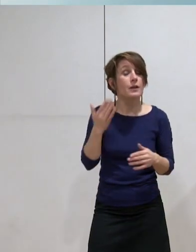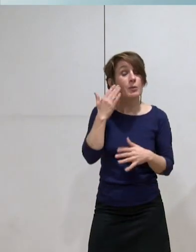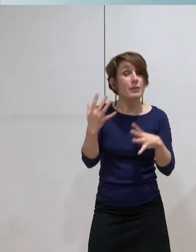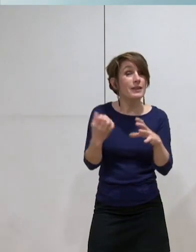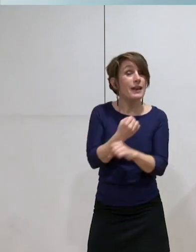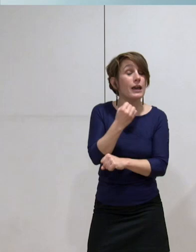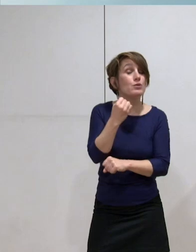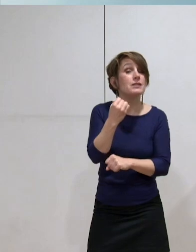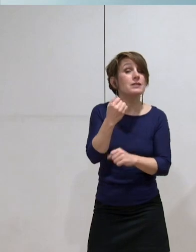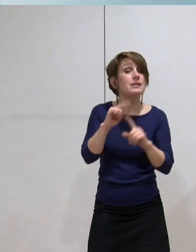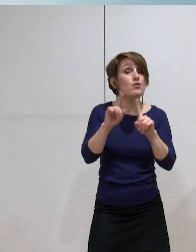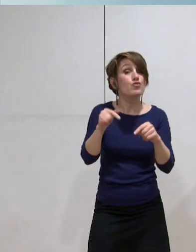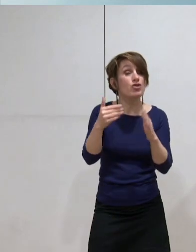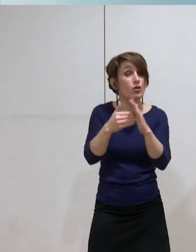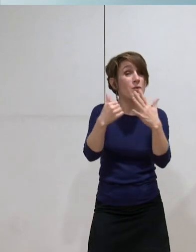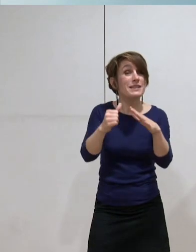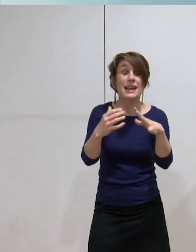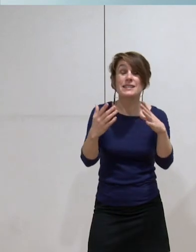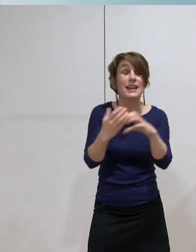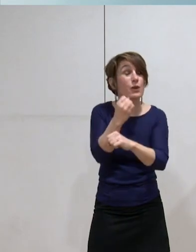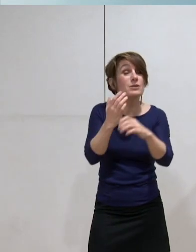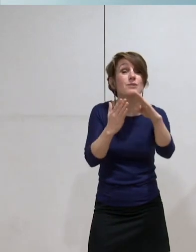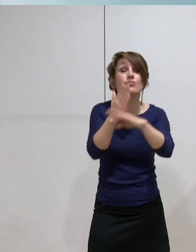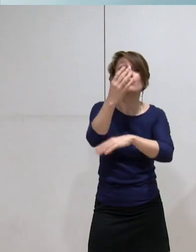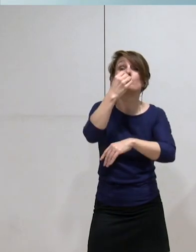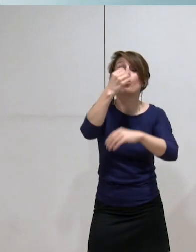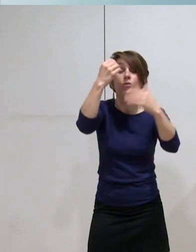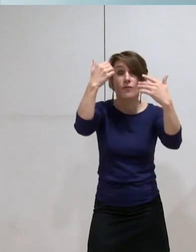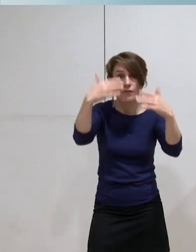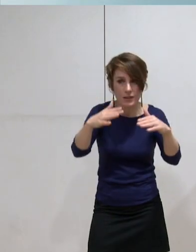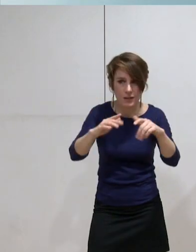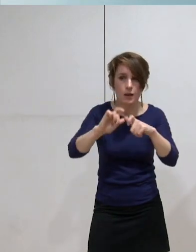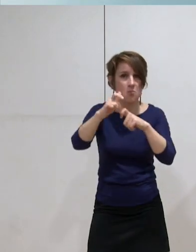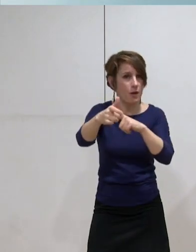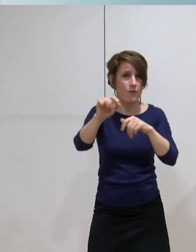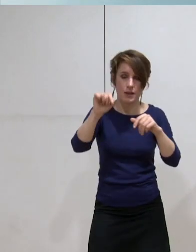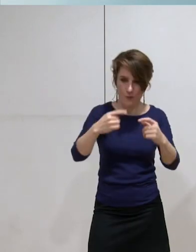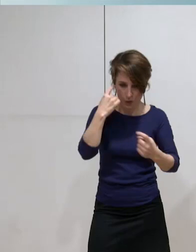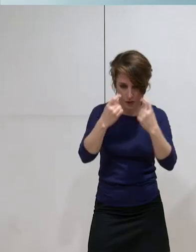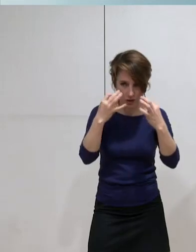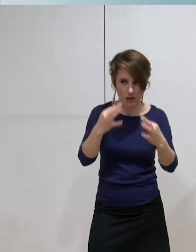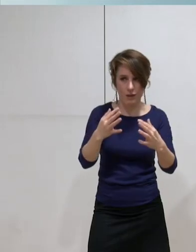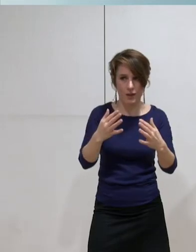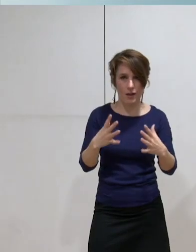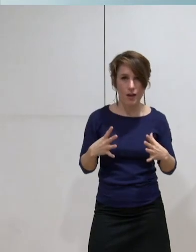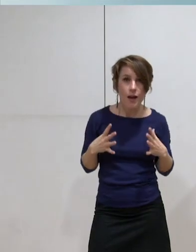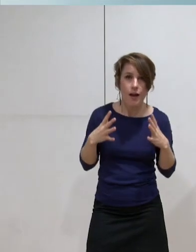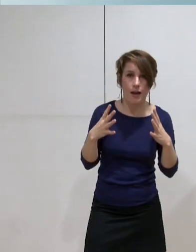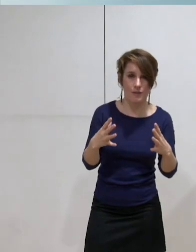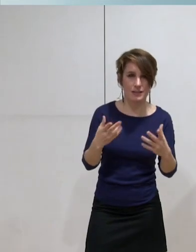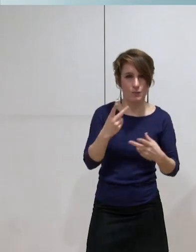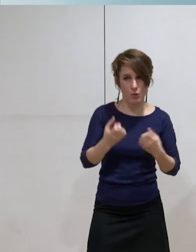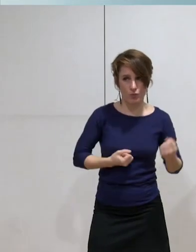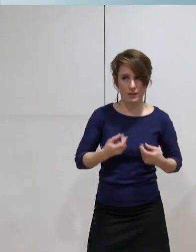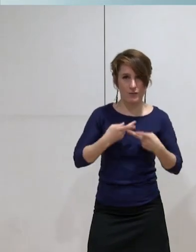2016 il est impératif de repenser le périmètre d'intervention publique autant pour faire face aux désengagements annoncés de l'État à